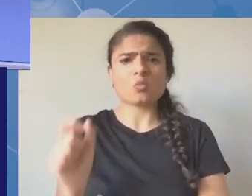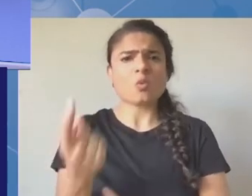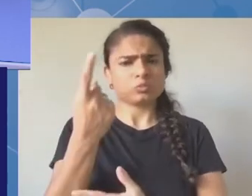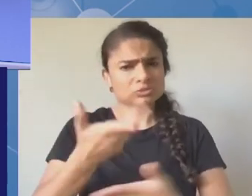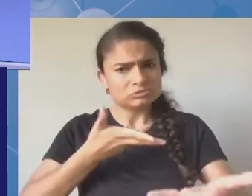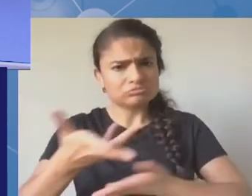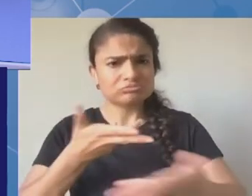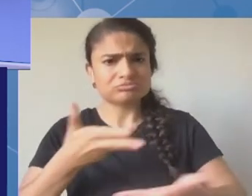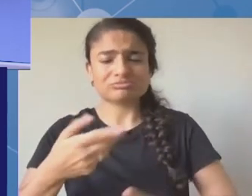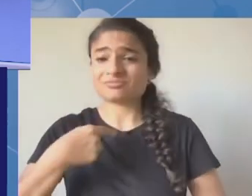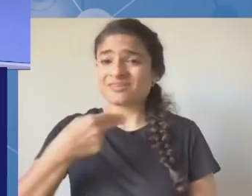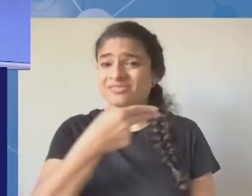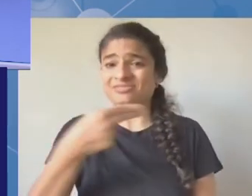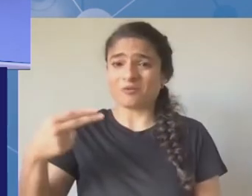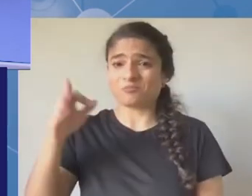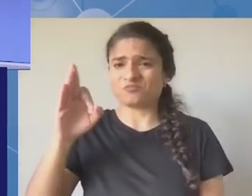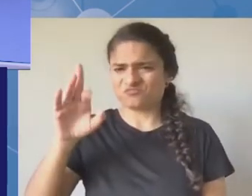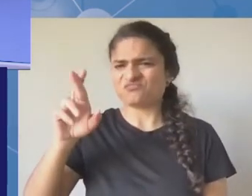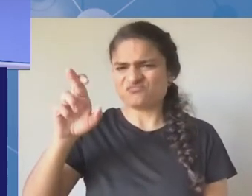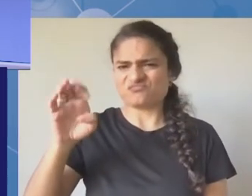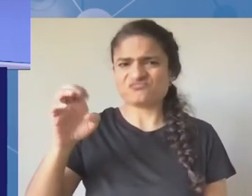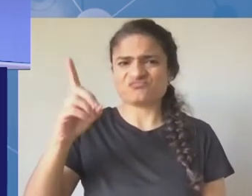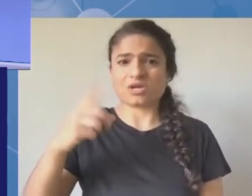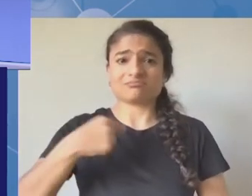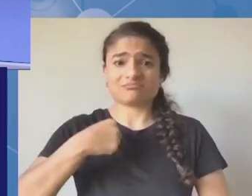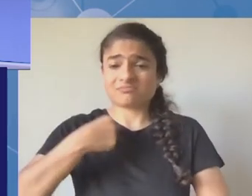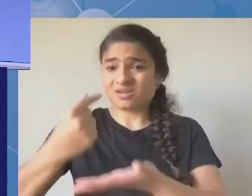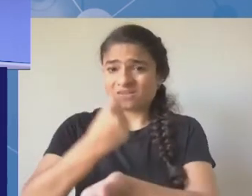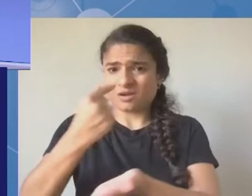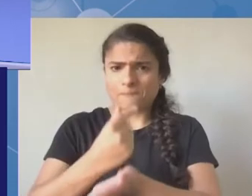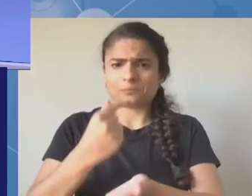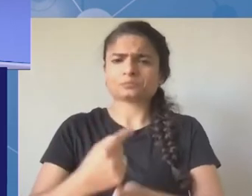وأنا من السفراء الشباب